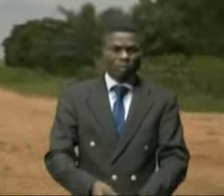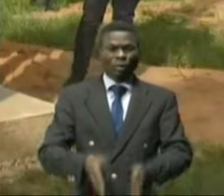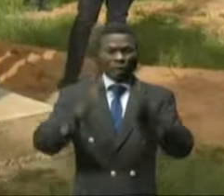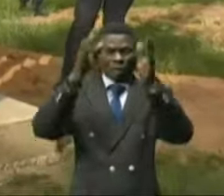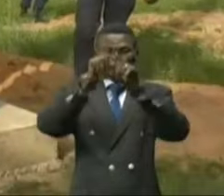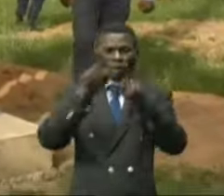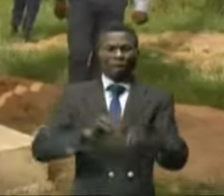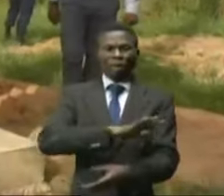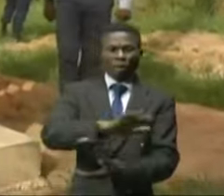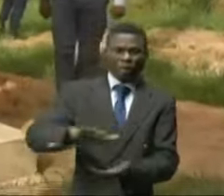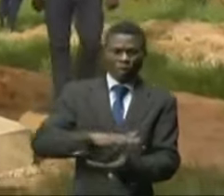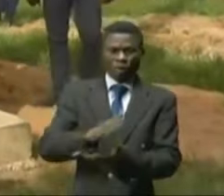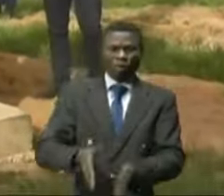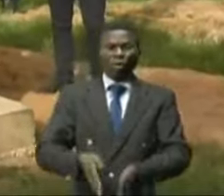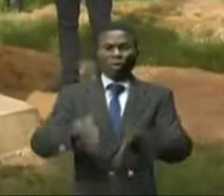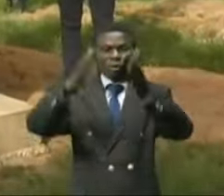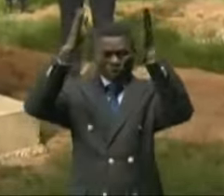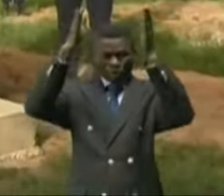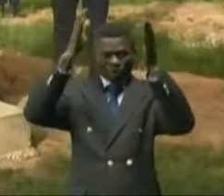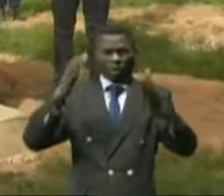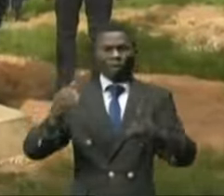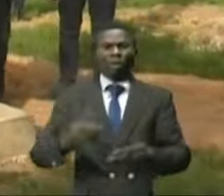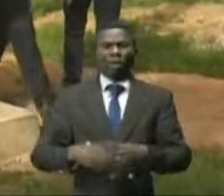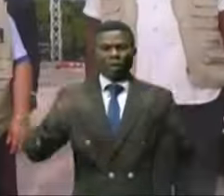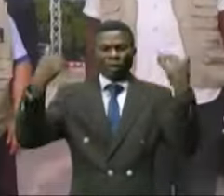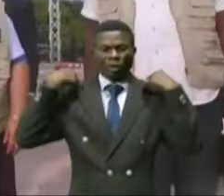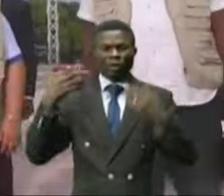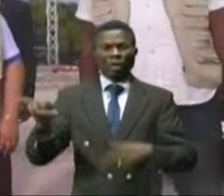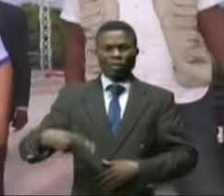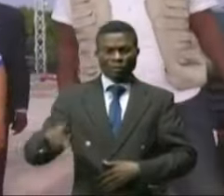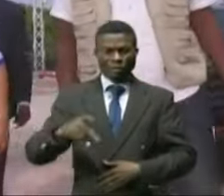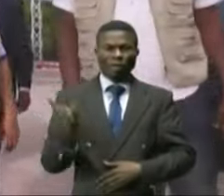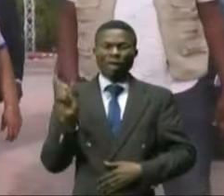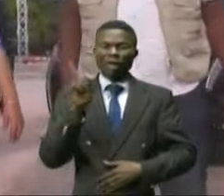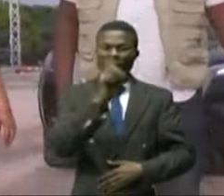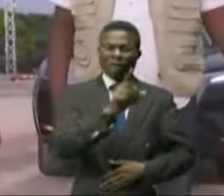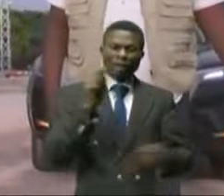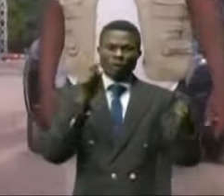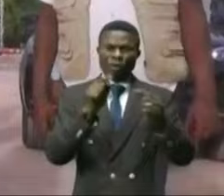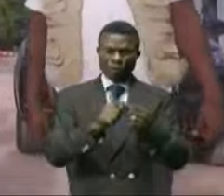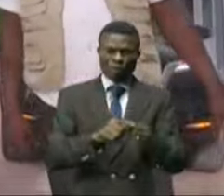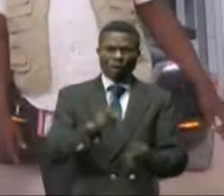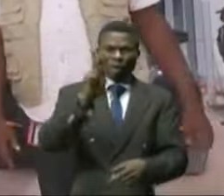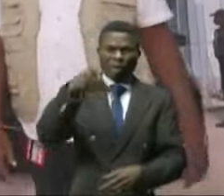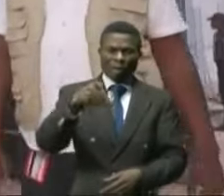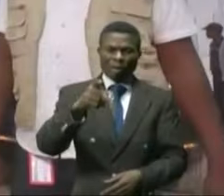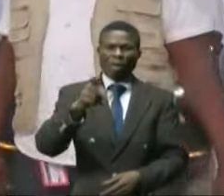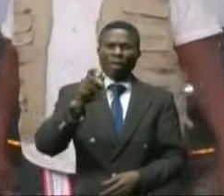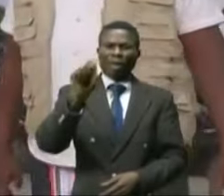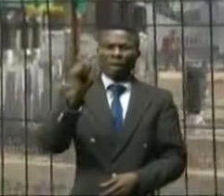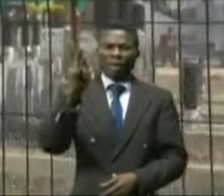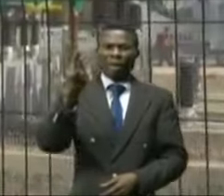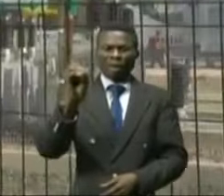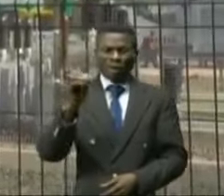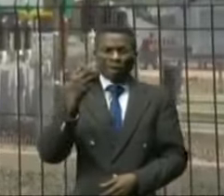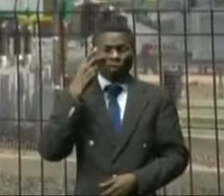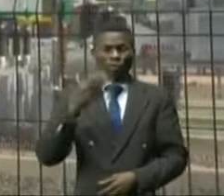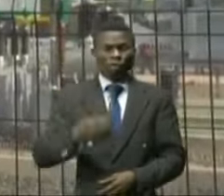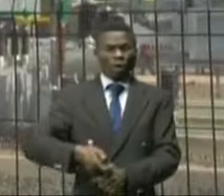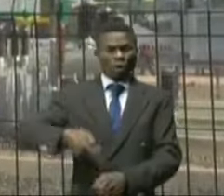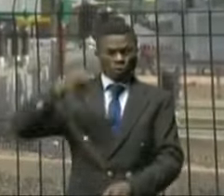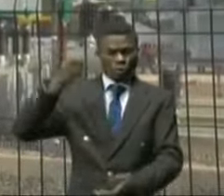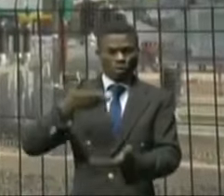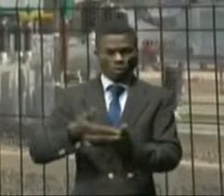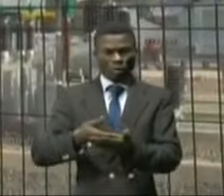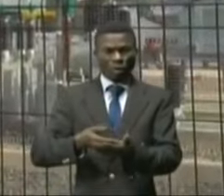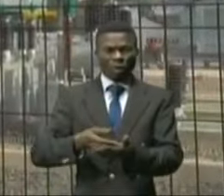du bétonnage du poteau. L'autorité provinciale s'est rendue jusqu'au niveau de Pemkao pour visiter la cabine, les